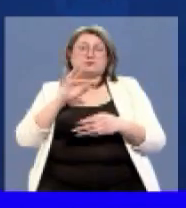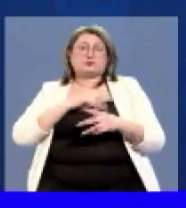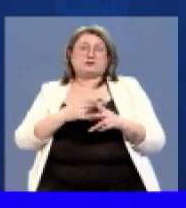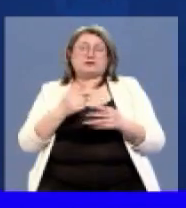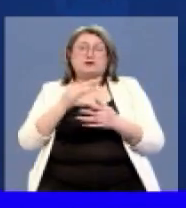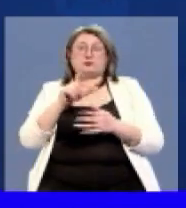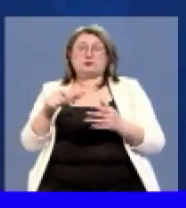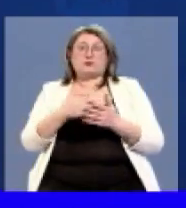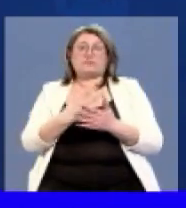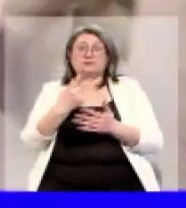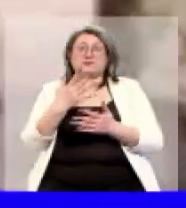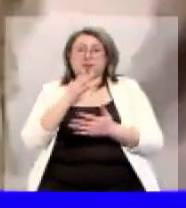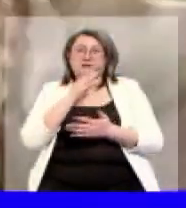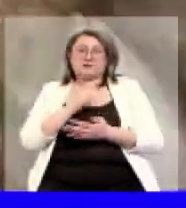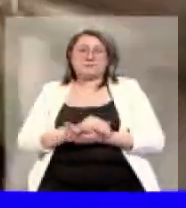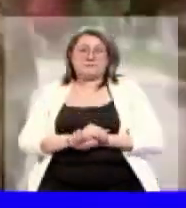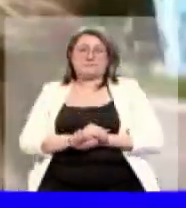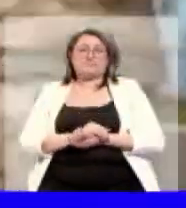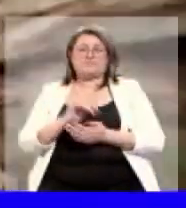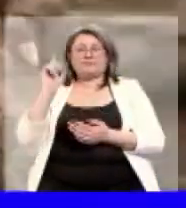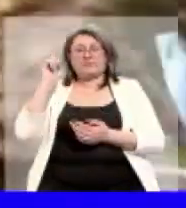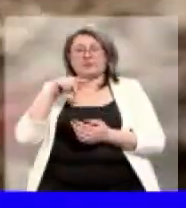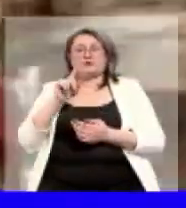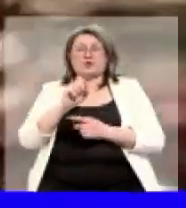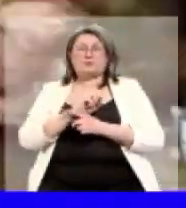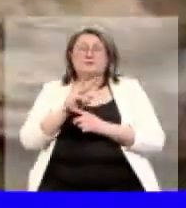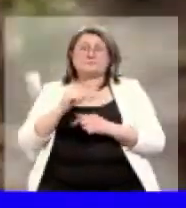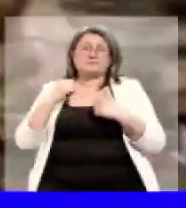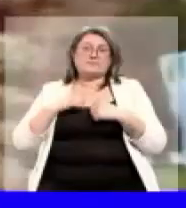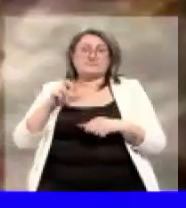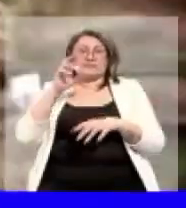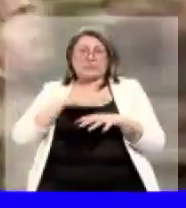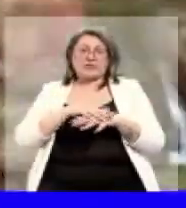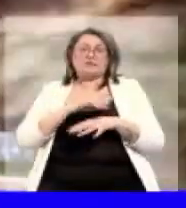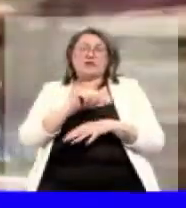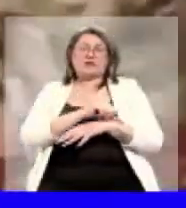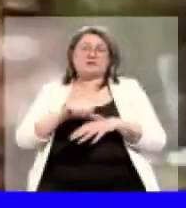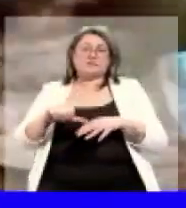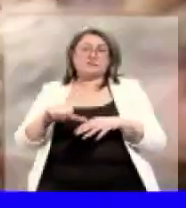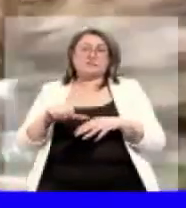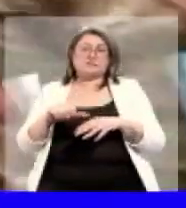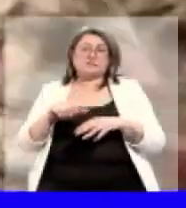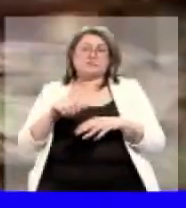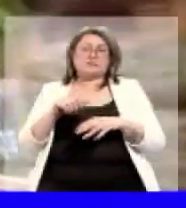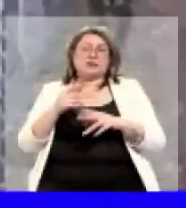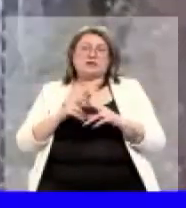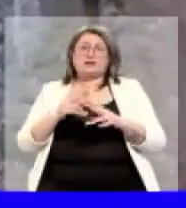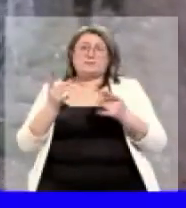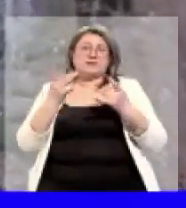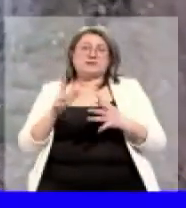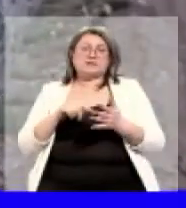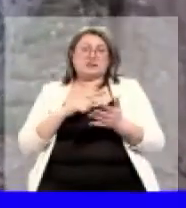дейінгі азаматтар баруға мүмкіндіктері бар. Шекара шебінде кірпік қақпай ел тыныштығын қамтамасыз ету оңай шаруа емес екендігі